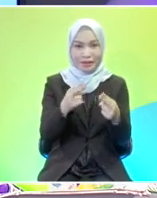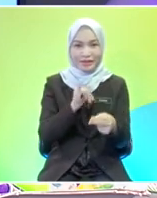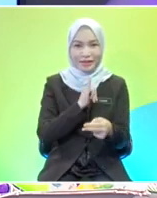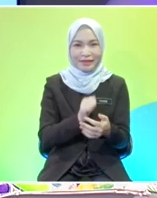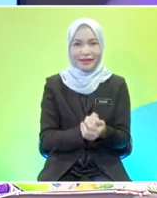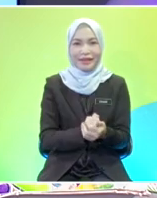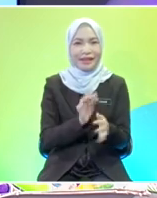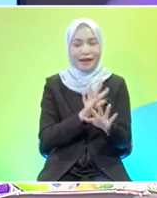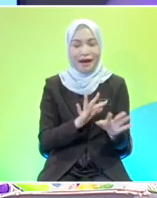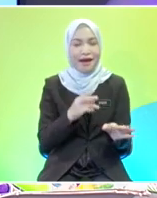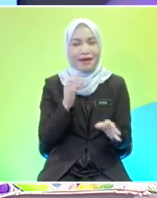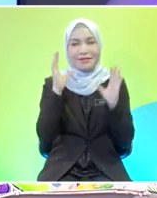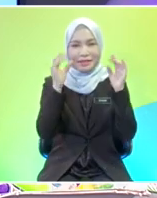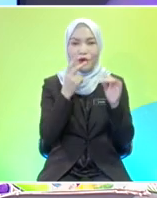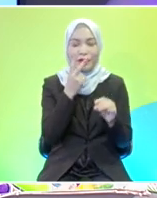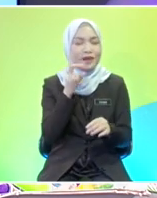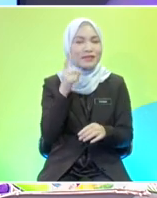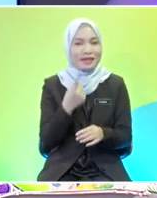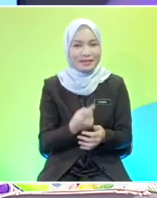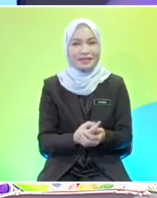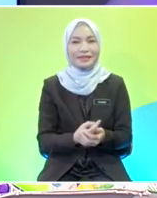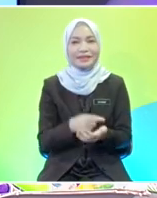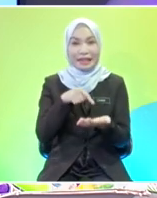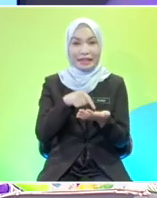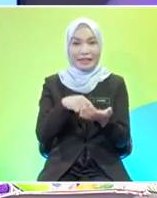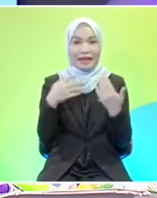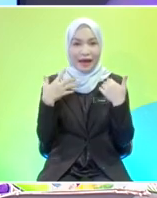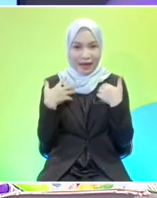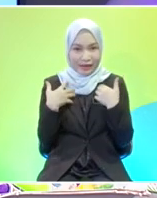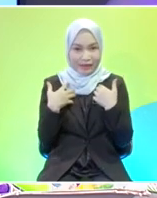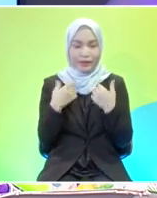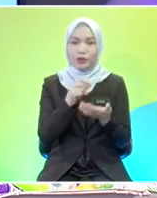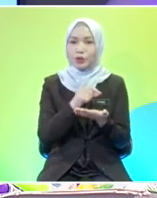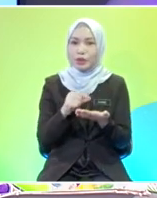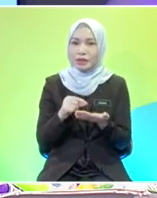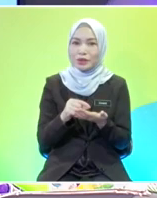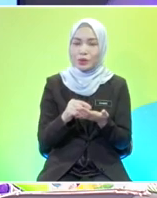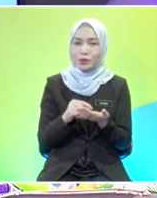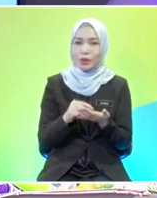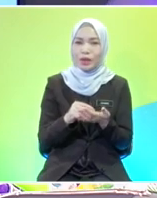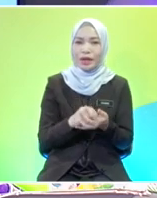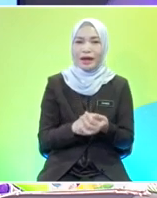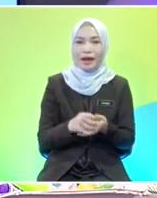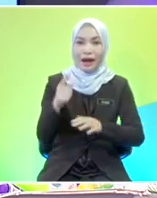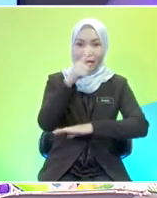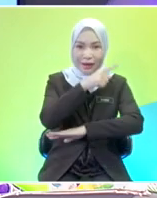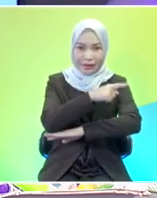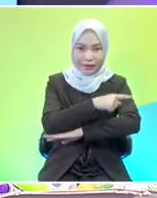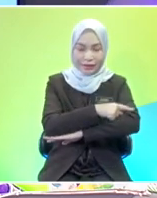kenangan hari lahir Zara Wah kalau kita bingung gambar